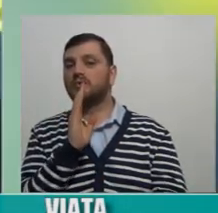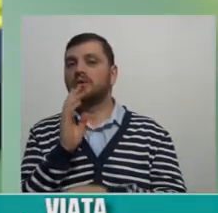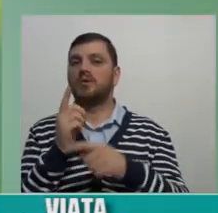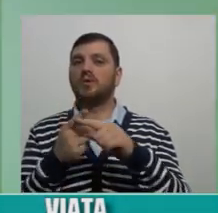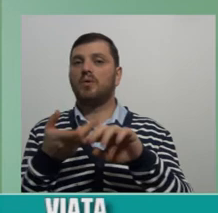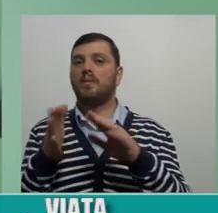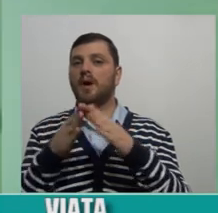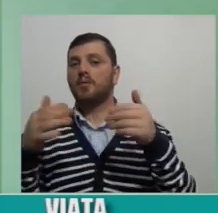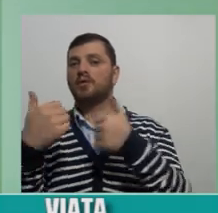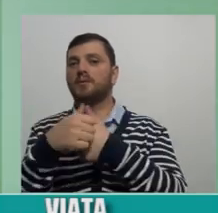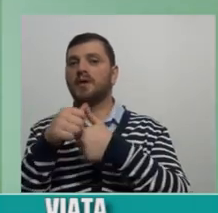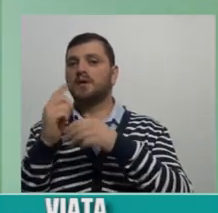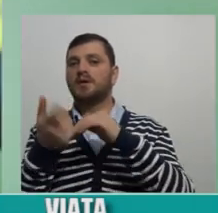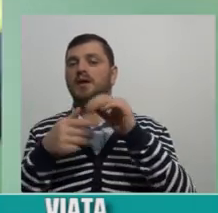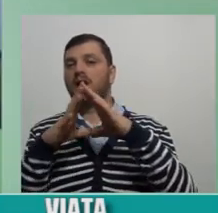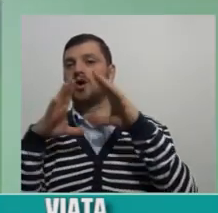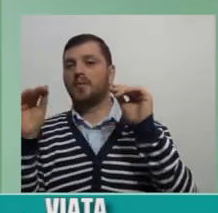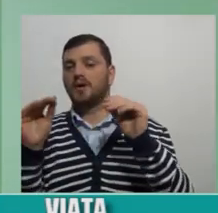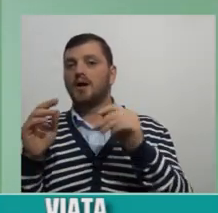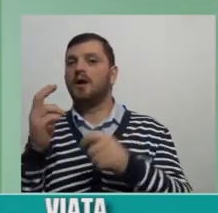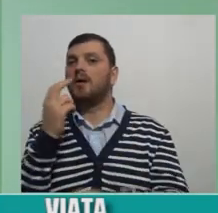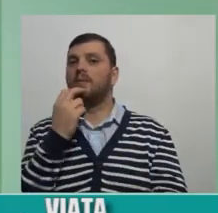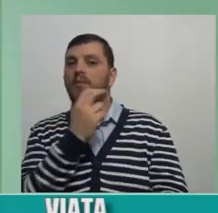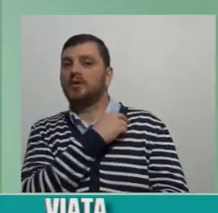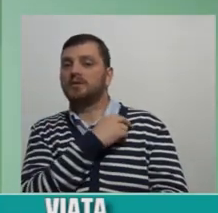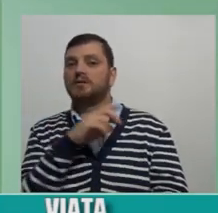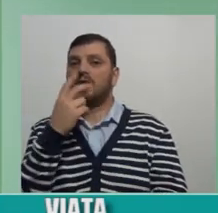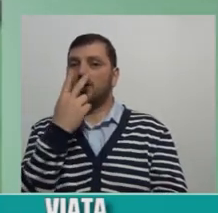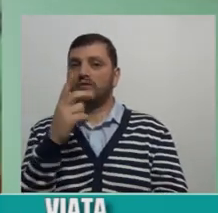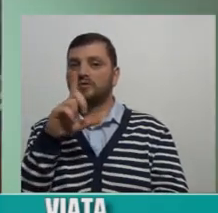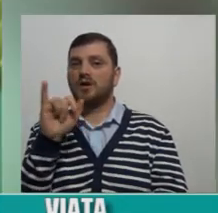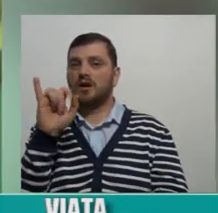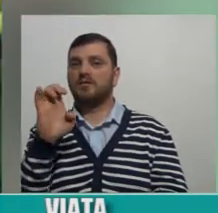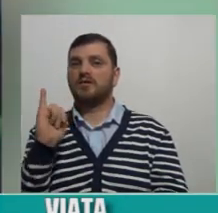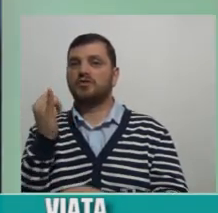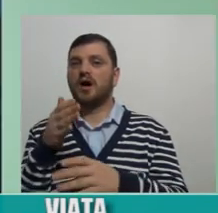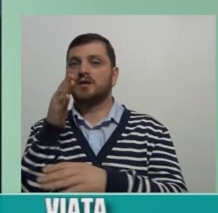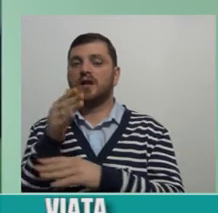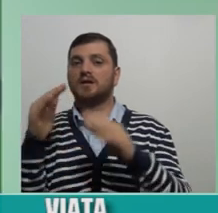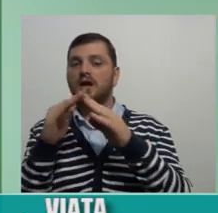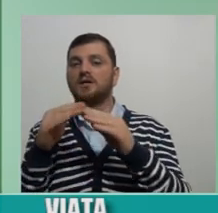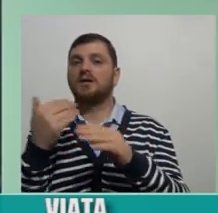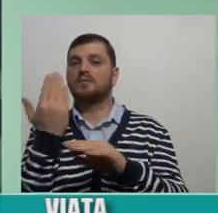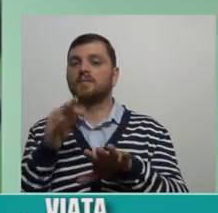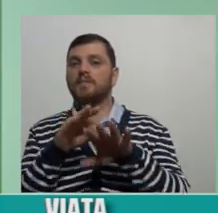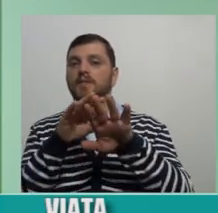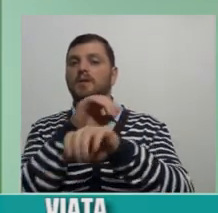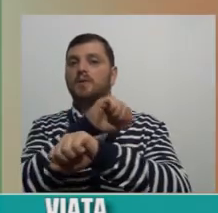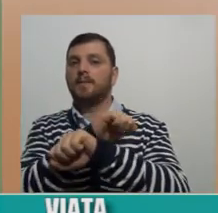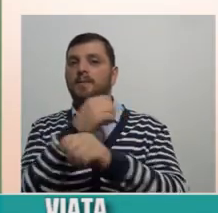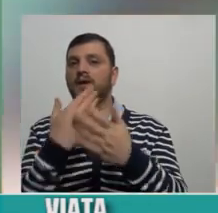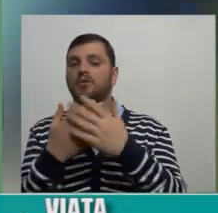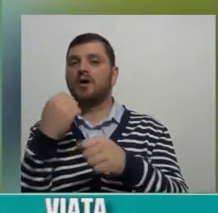de socializare cu mai mulți amici din țară. Polițiștii au văzut live-ul și au intrat peste el în casă. Acesta va fi